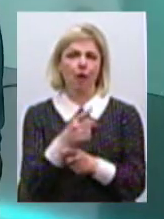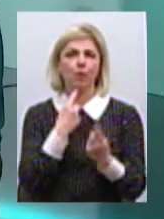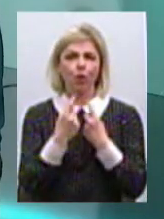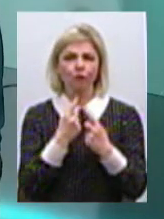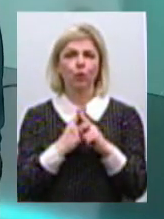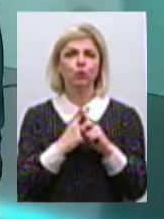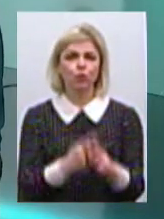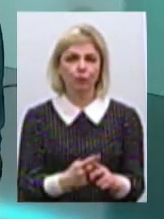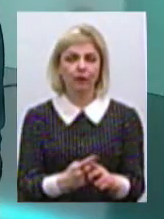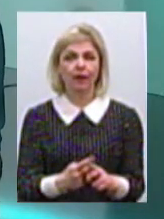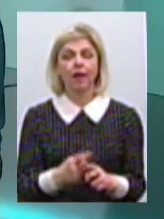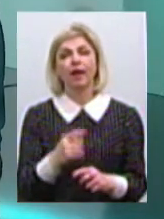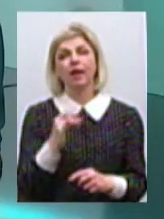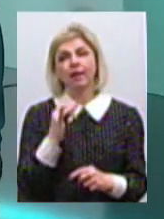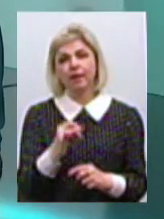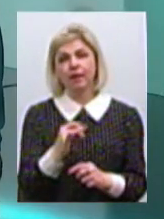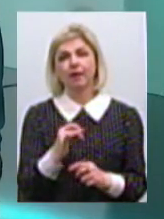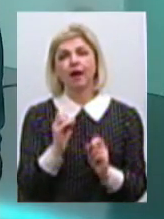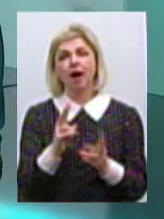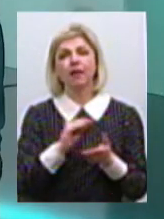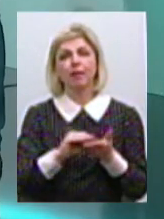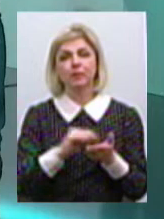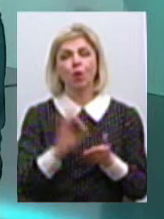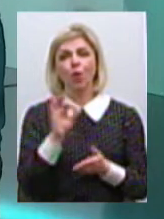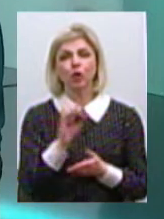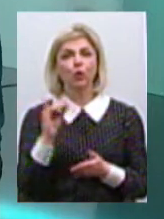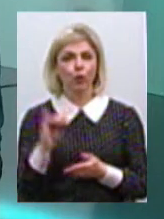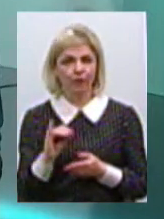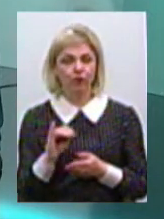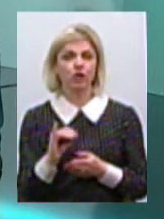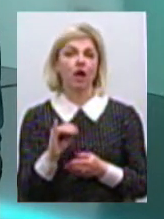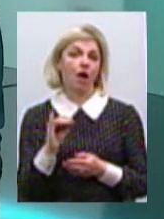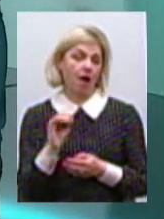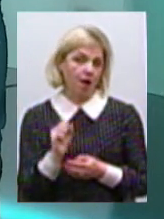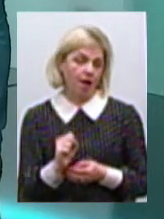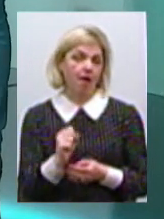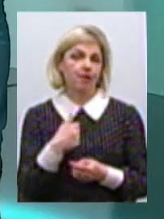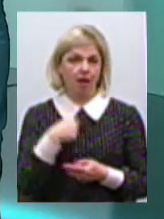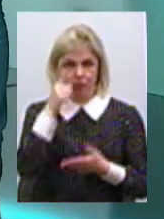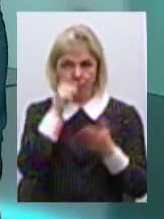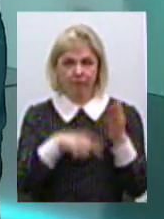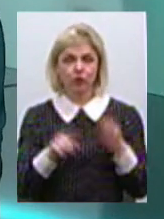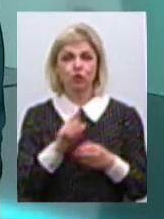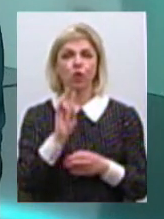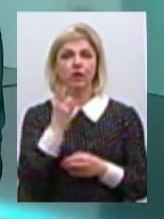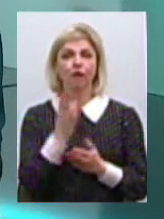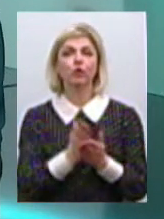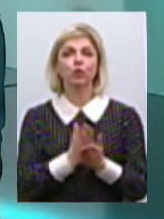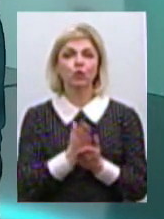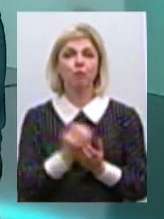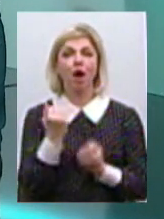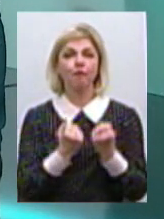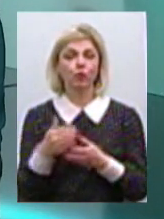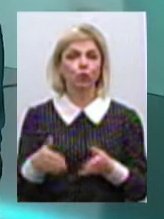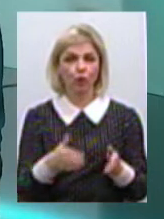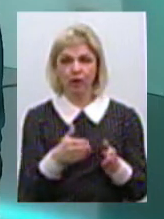уступки, спайки, як написав Олексій Юрійович. Але запевняю, що Миколаївська служба автомобільних доріг на це не